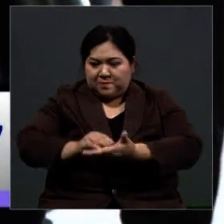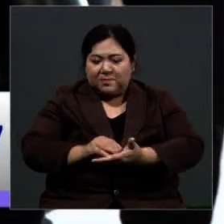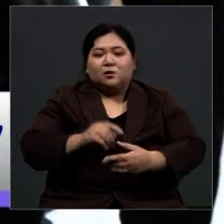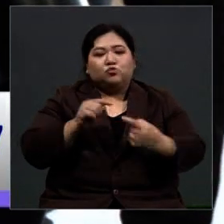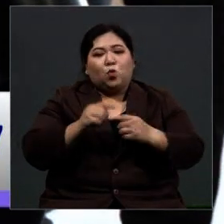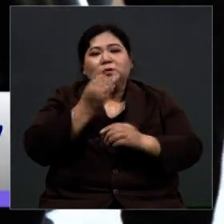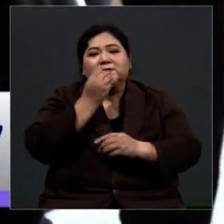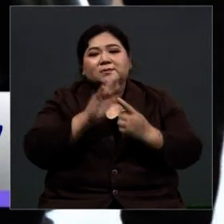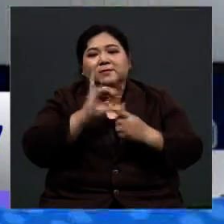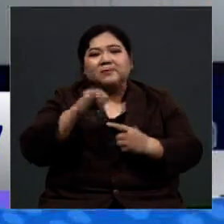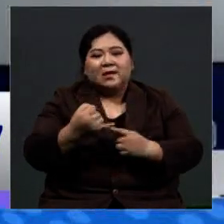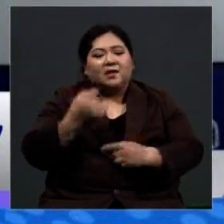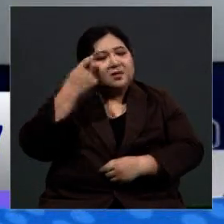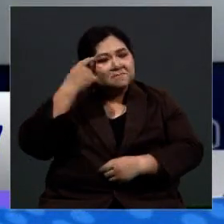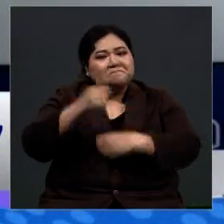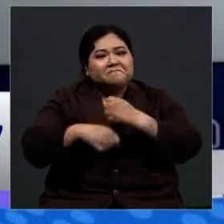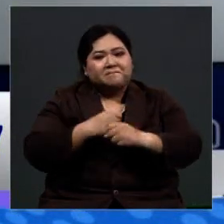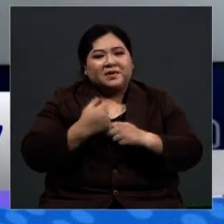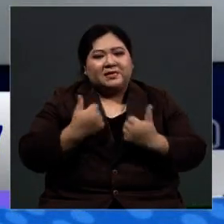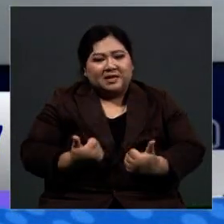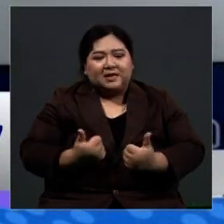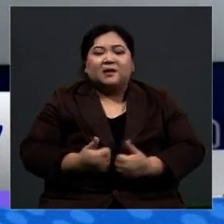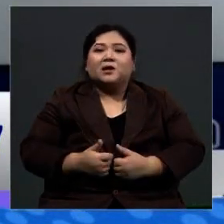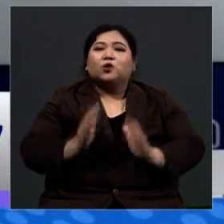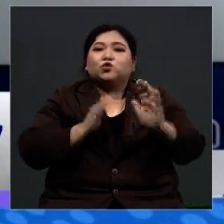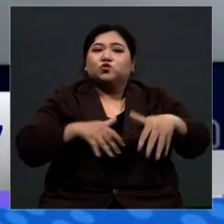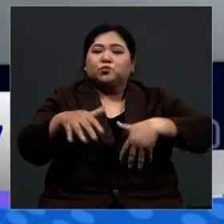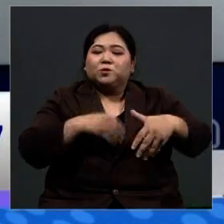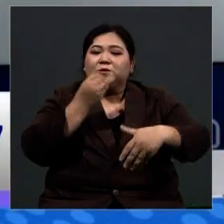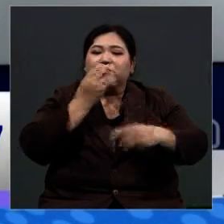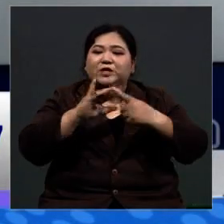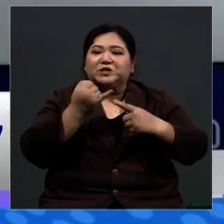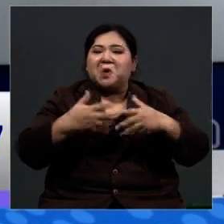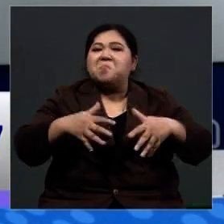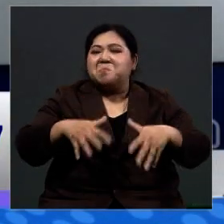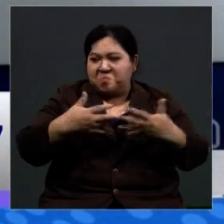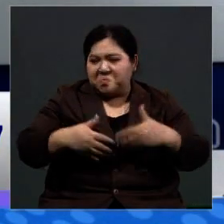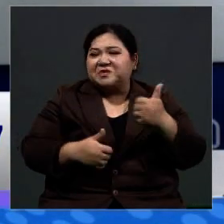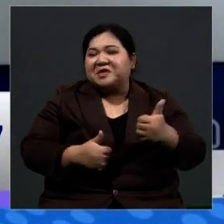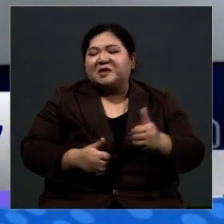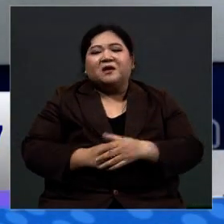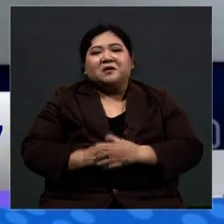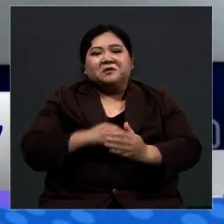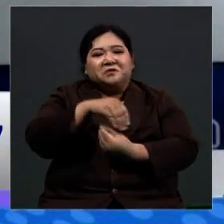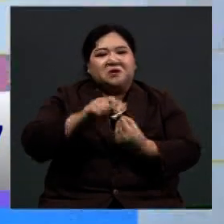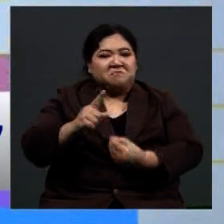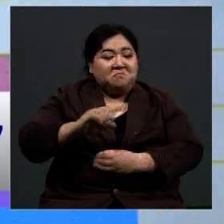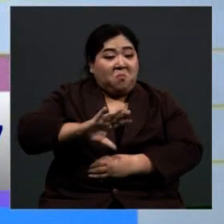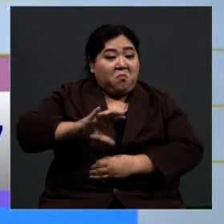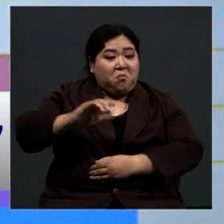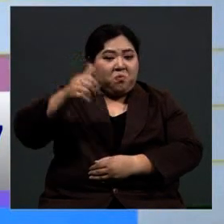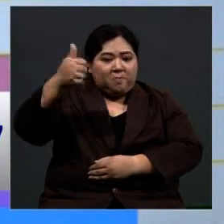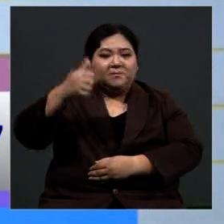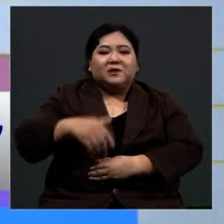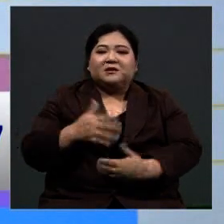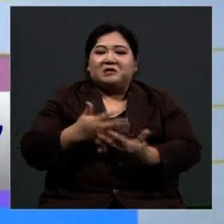เทศกาลกินเจก็คาดว่าปีนี้บรรยากาศของการกลับมากินเจก็น่าจะคึกคักและเศรษฐกิจก็จะฟื้นตัวขึ้นคาดว่า